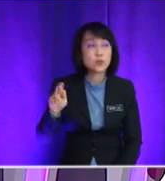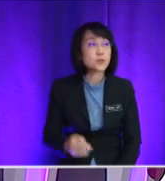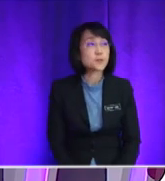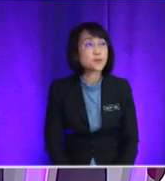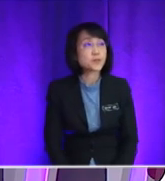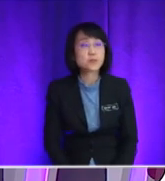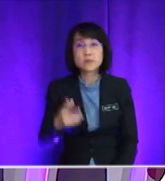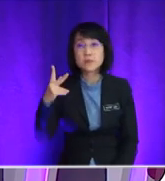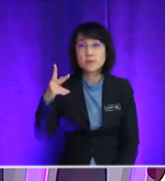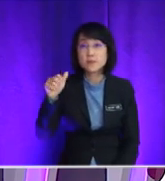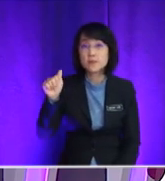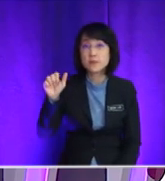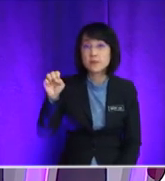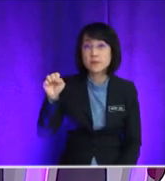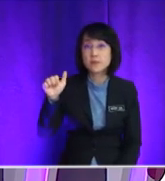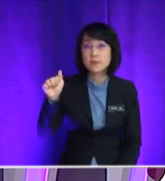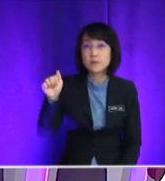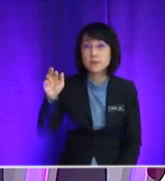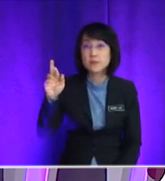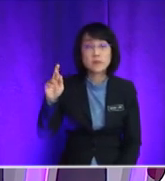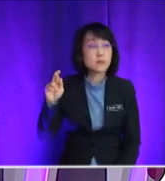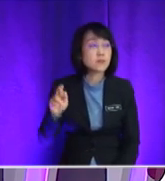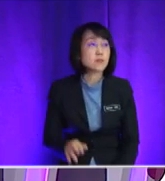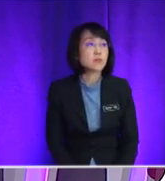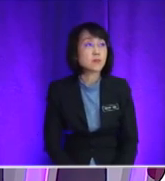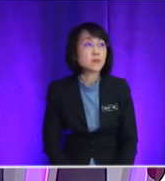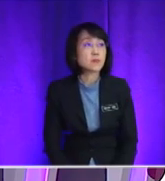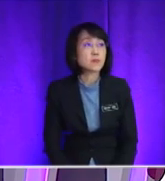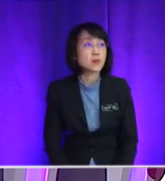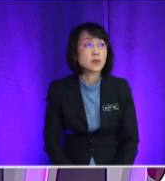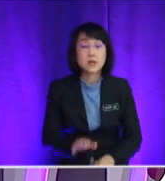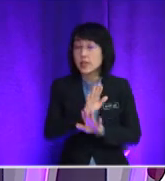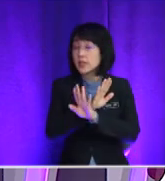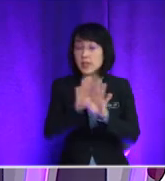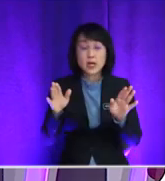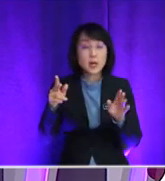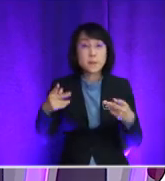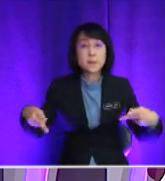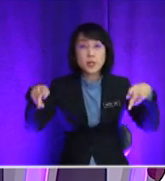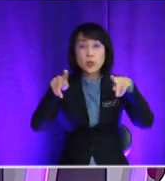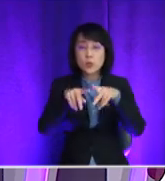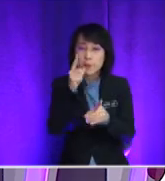kaca itu tak perlu berada betul-betul dekat garis pemanahan